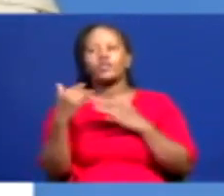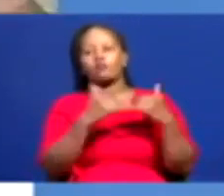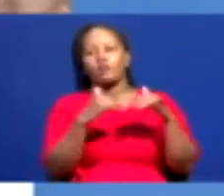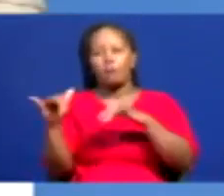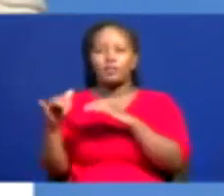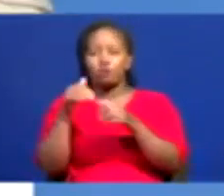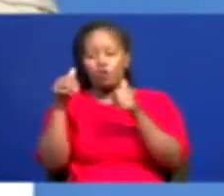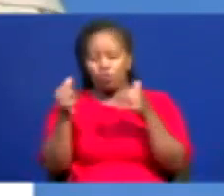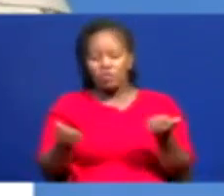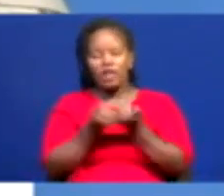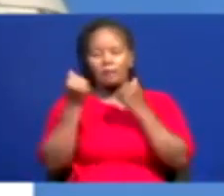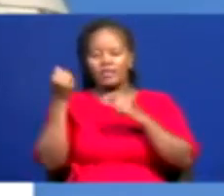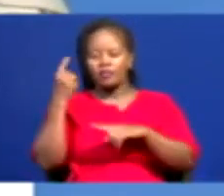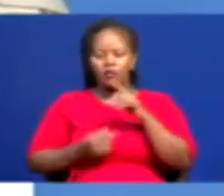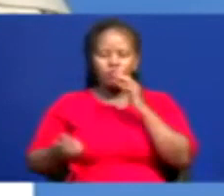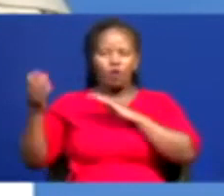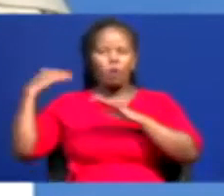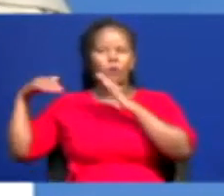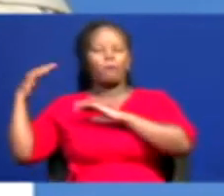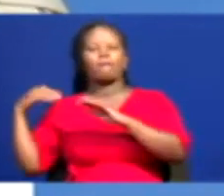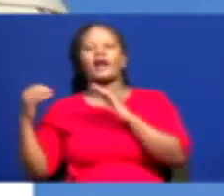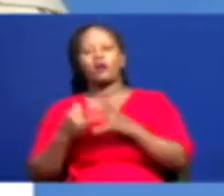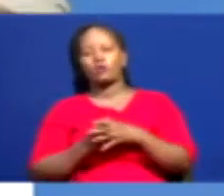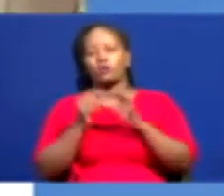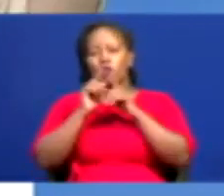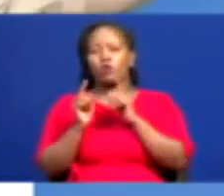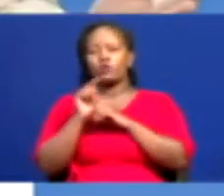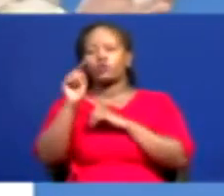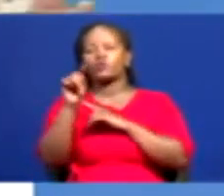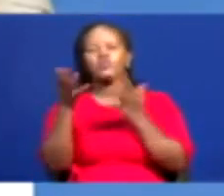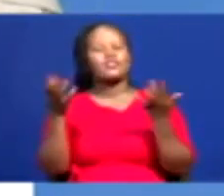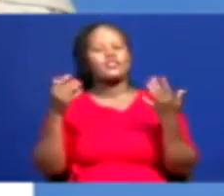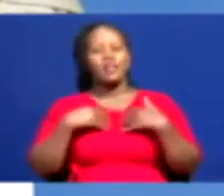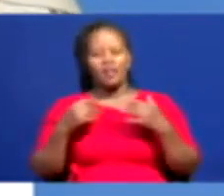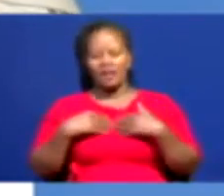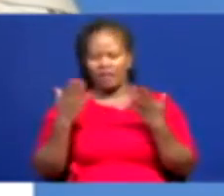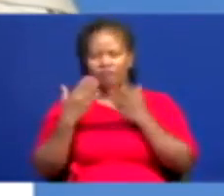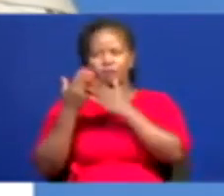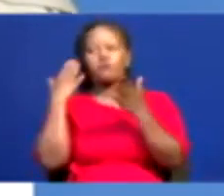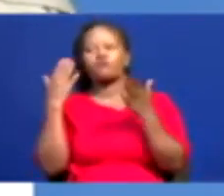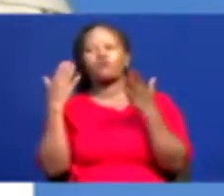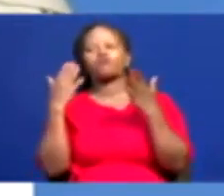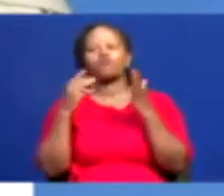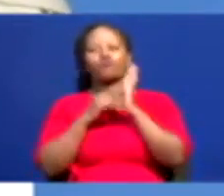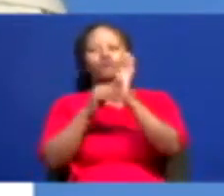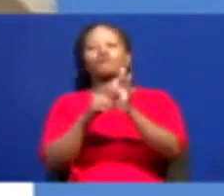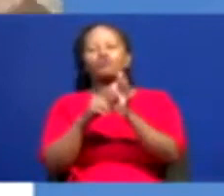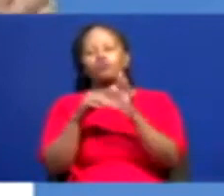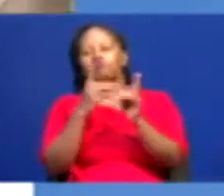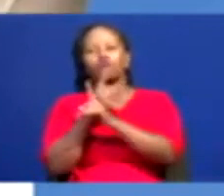lililofanyika tangu karne ya 11. Lililojitolea awali kutoa mtindi kwa